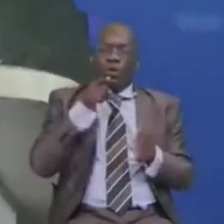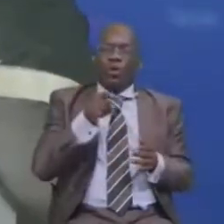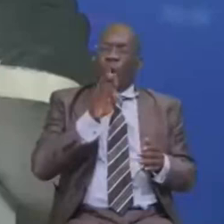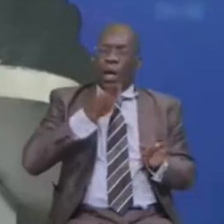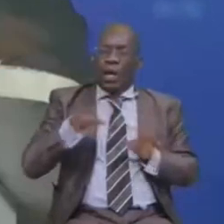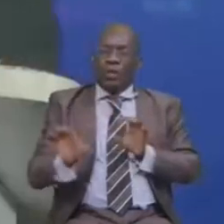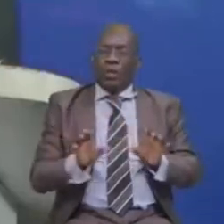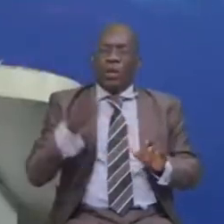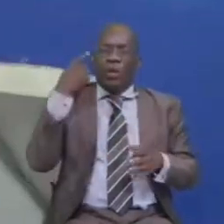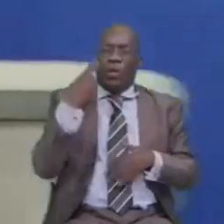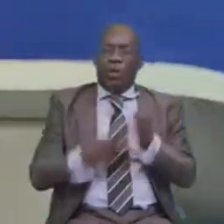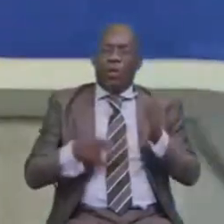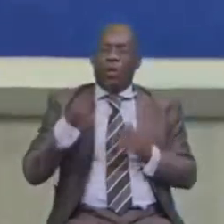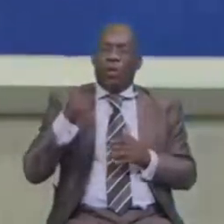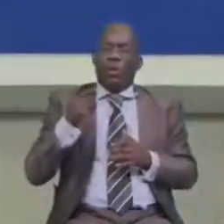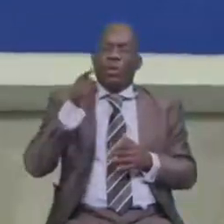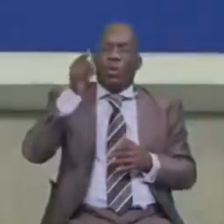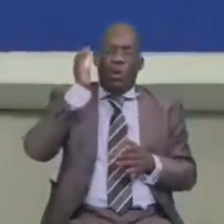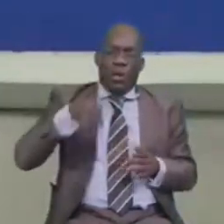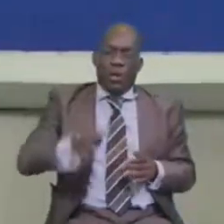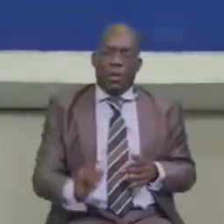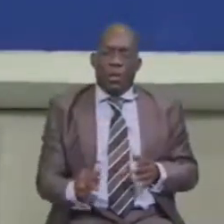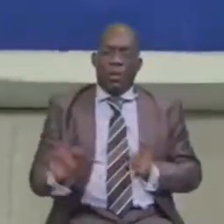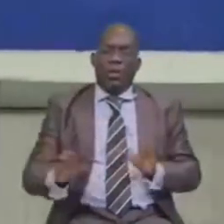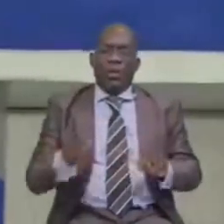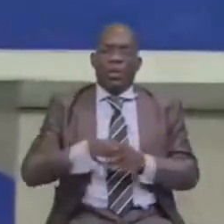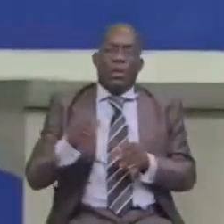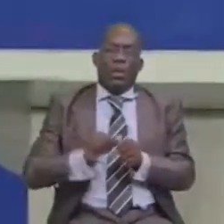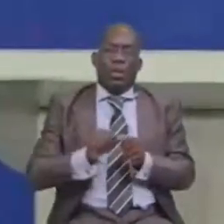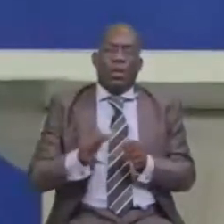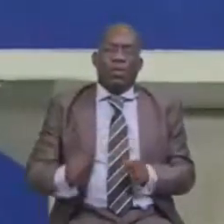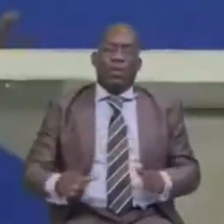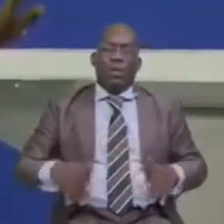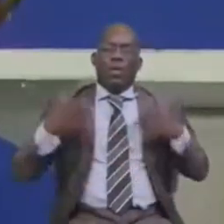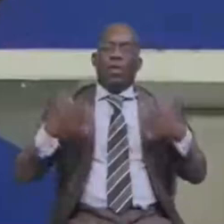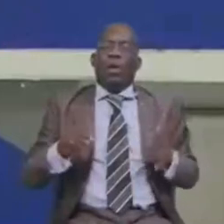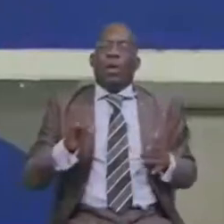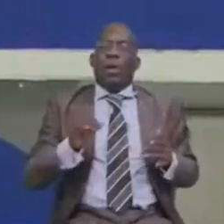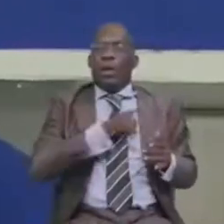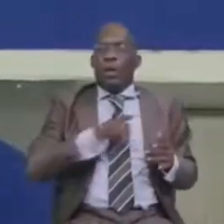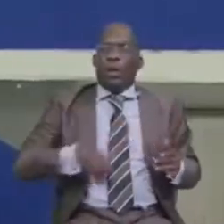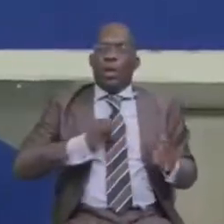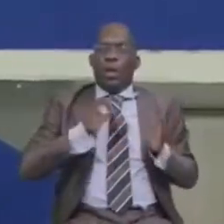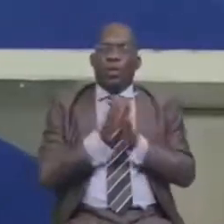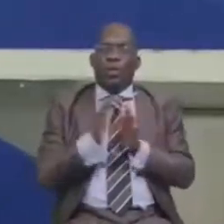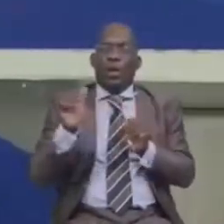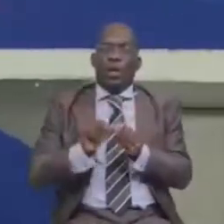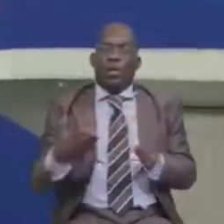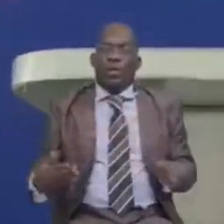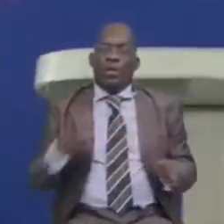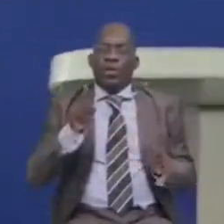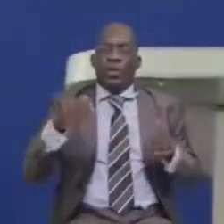dans chaque vie. Seigneur, je prie que tout ce que tu as pour chacun, nous